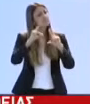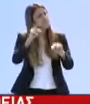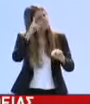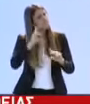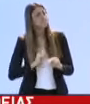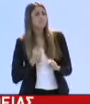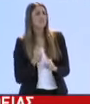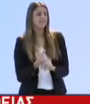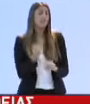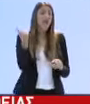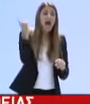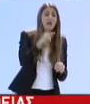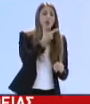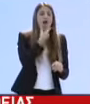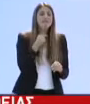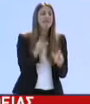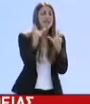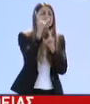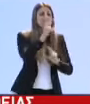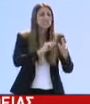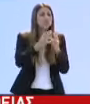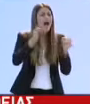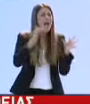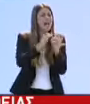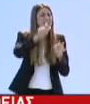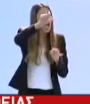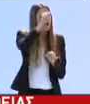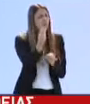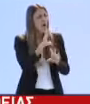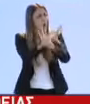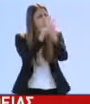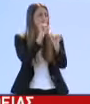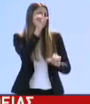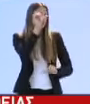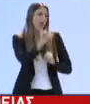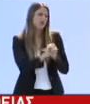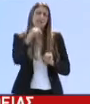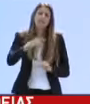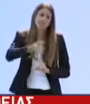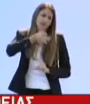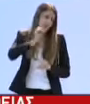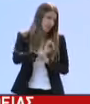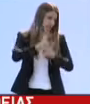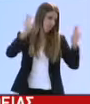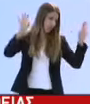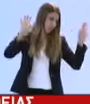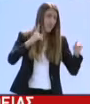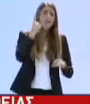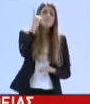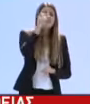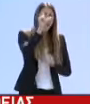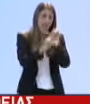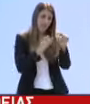την ευκαιρία να συζητήσουμε αναλυτικά τις καταστατικές αλλαγές. Δεν θα τις αναφέρω σήμερα. Θα επισημάνω μόνο